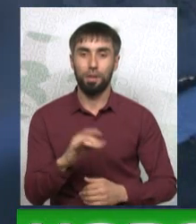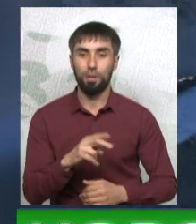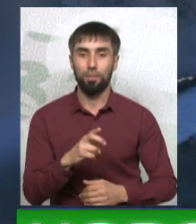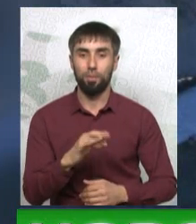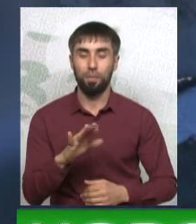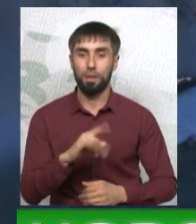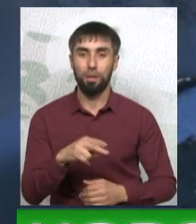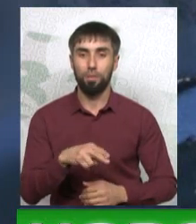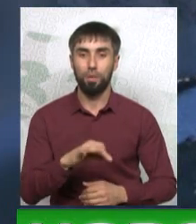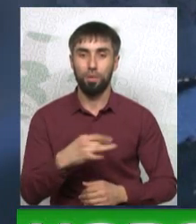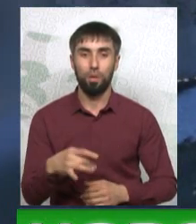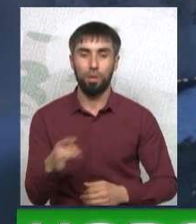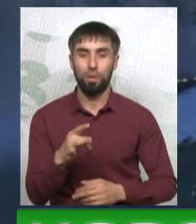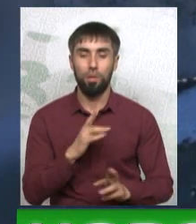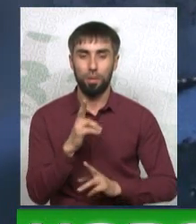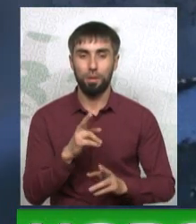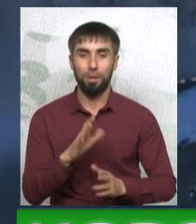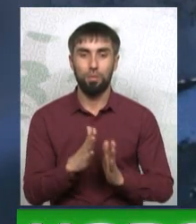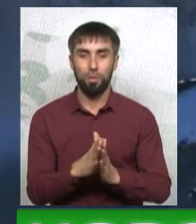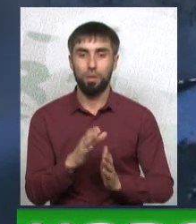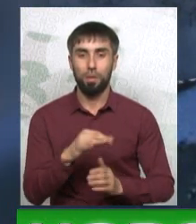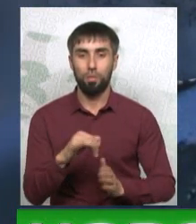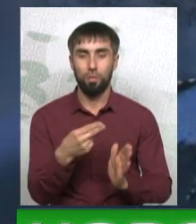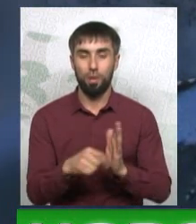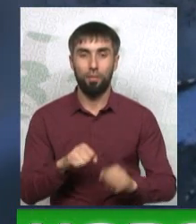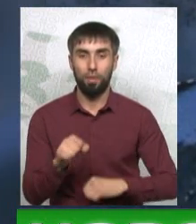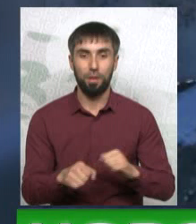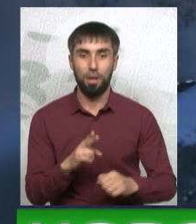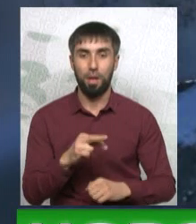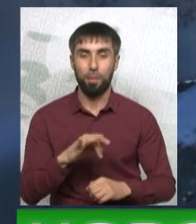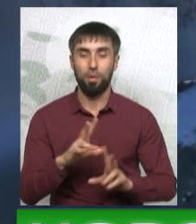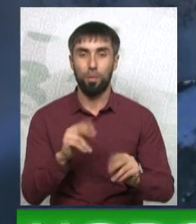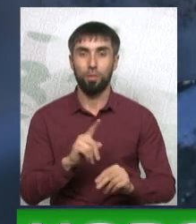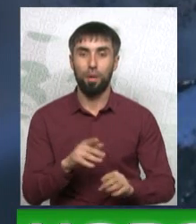из пригородного района обратился к главе с просьбой купить ему велосипед. Калиматов